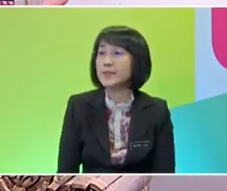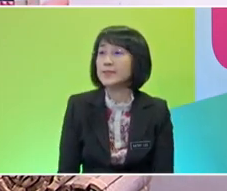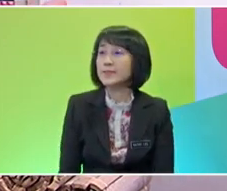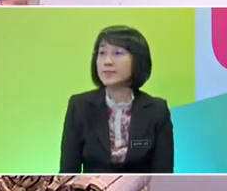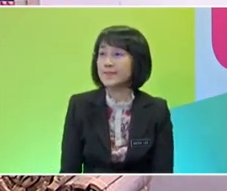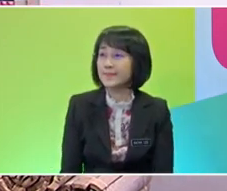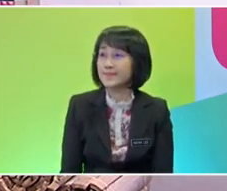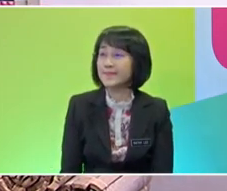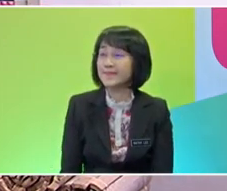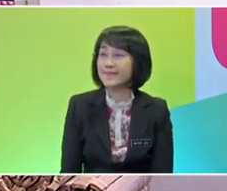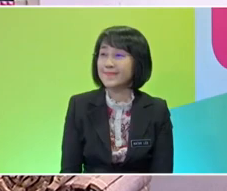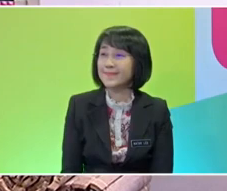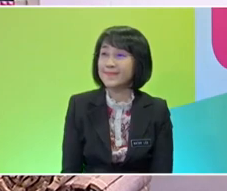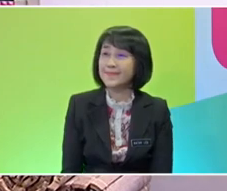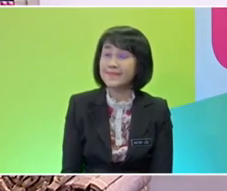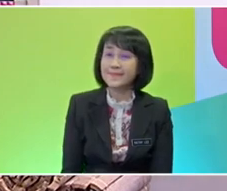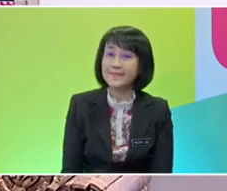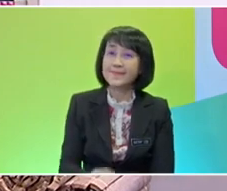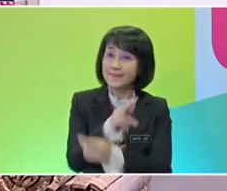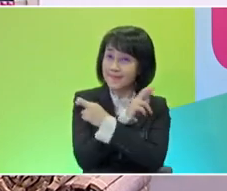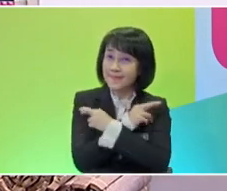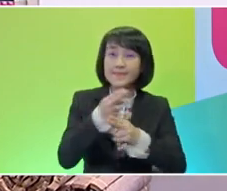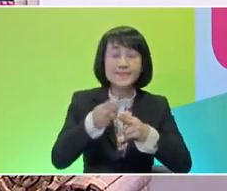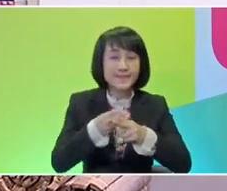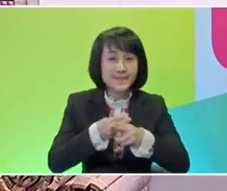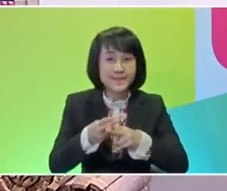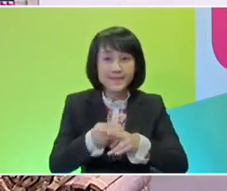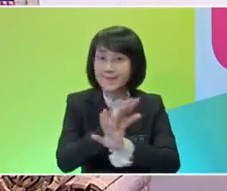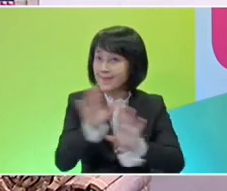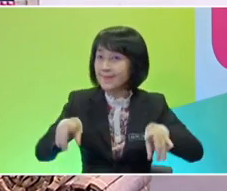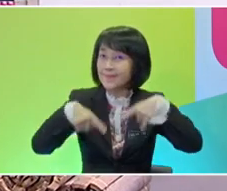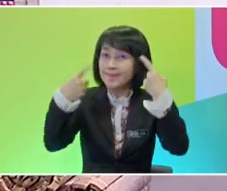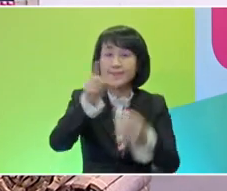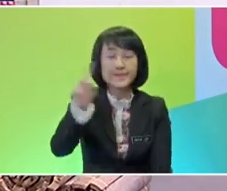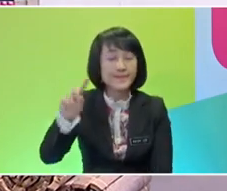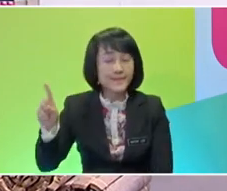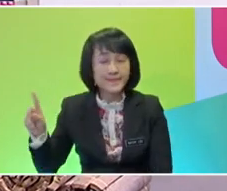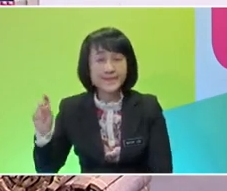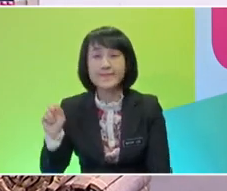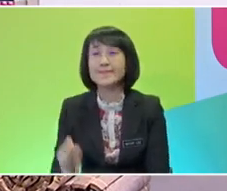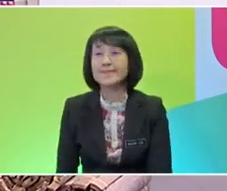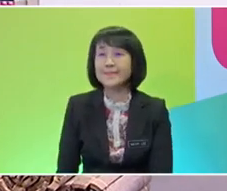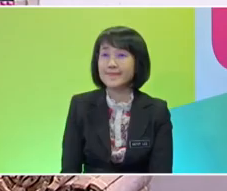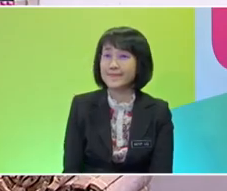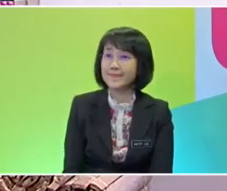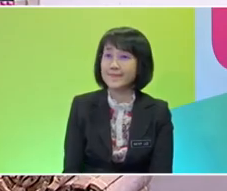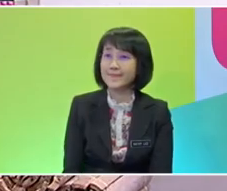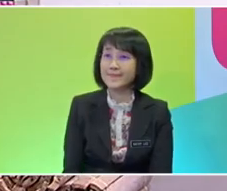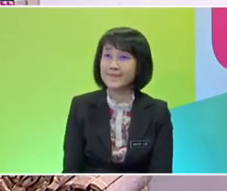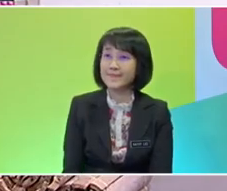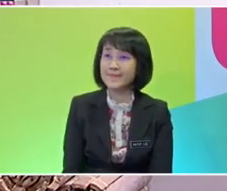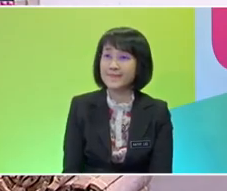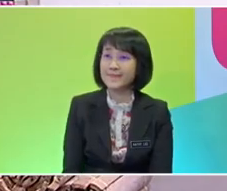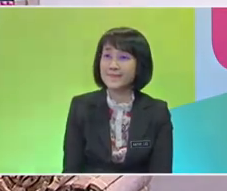atas meja kita ini kan Tapi kita berhasil ketika para penonton mulai murid jangan ke mana-mana kembali selepas ini di Net TV KPM